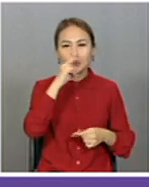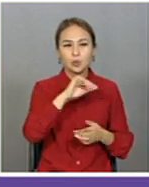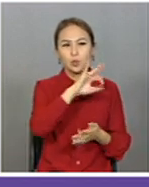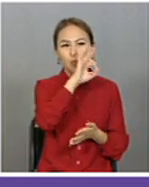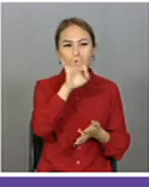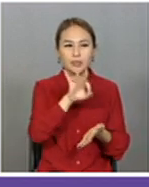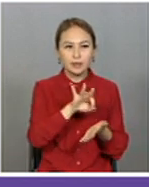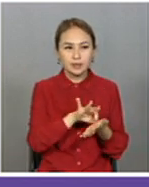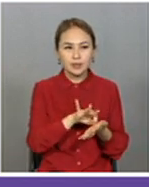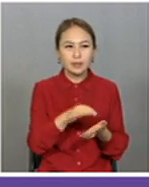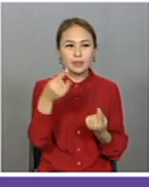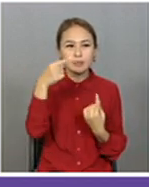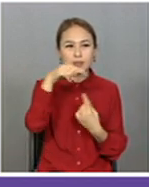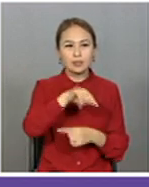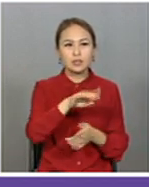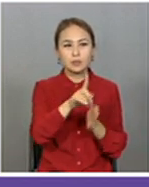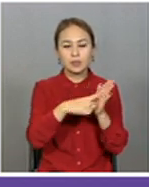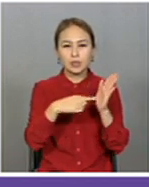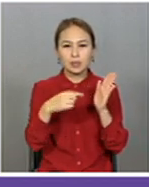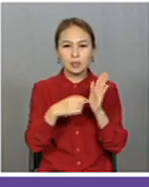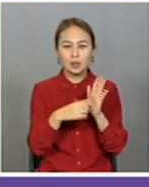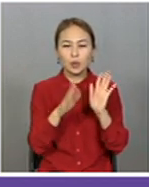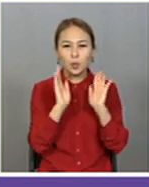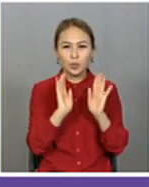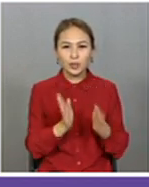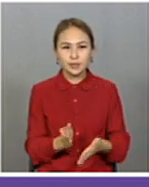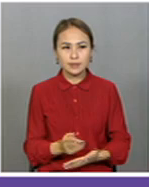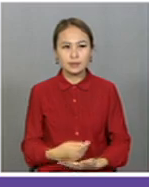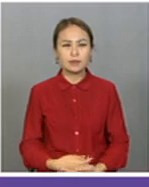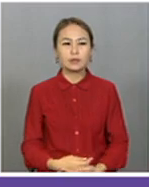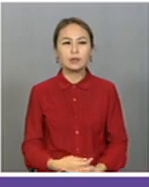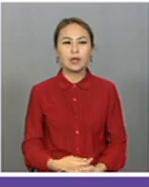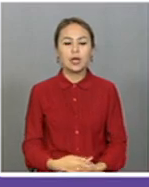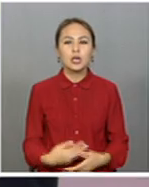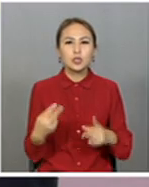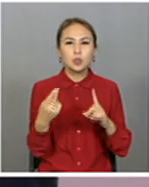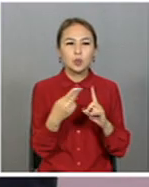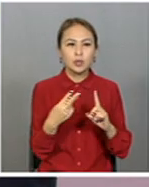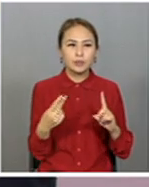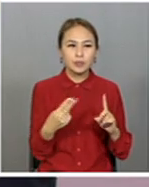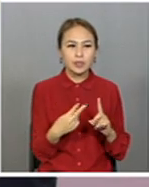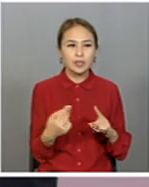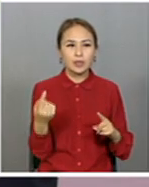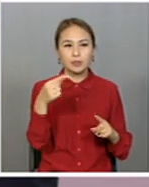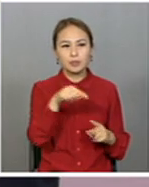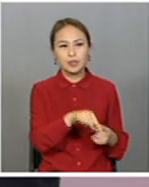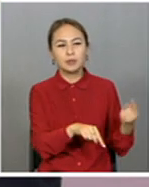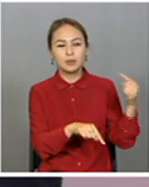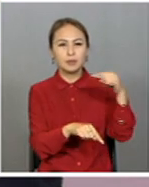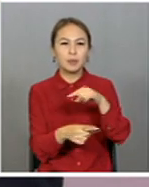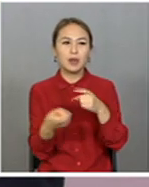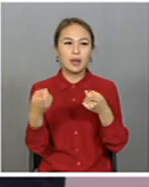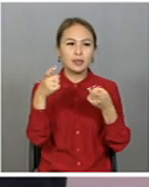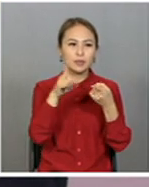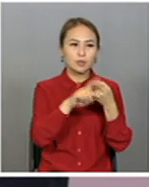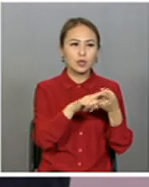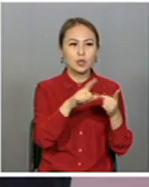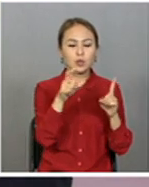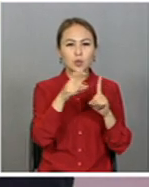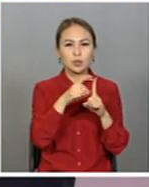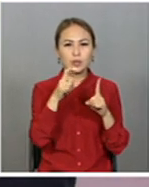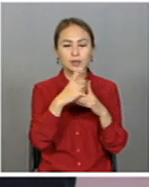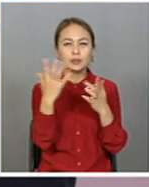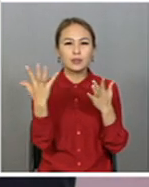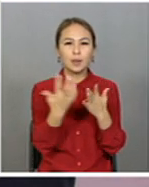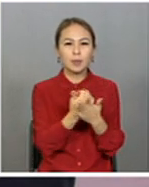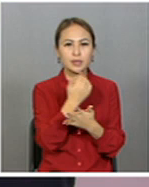айтылу мақсатына сәйкес тыныс белгілерін қоясыңдар. Сөйлемдегі бір-бірмен байланысып тұрған